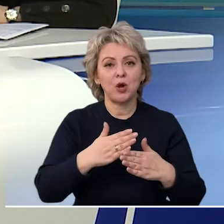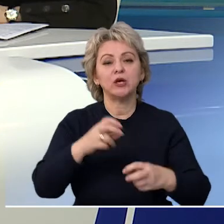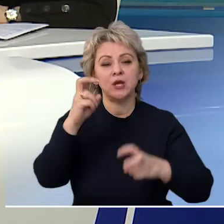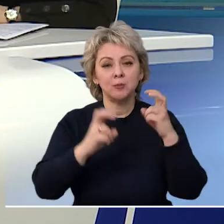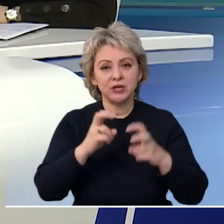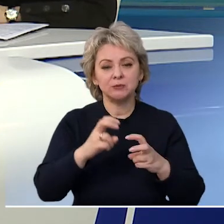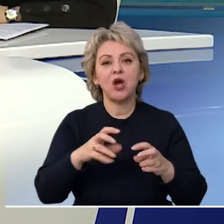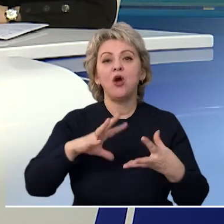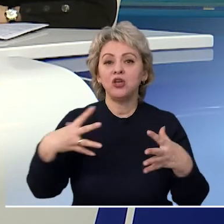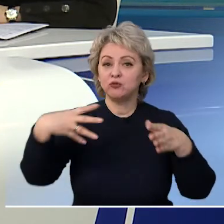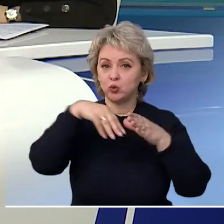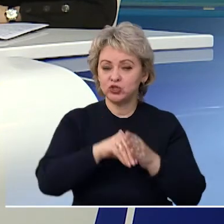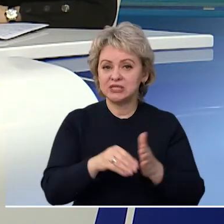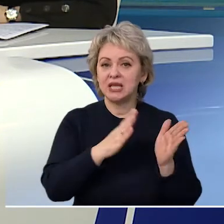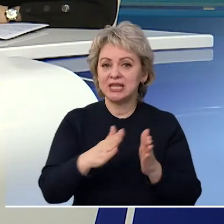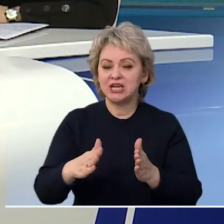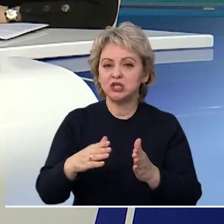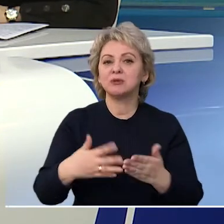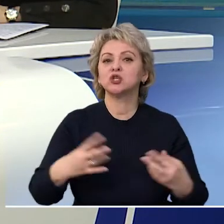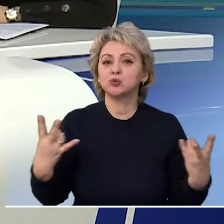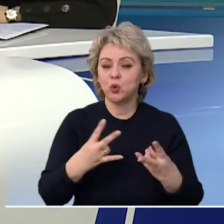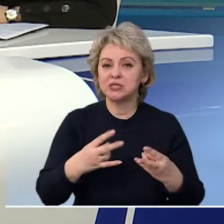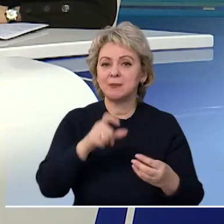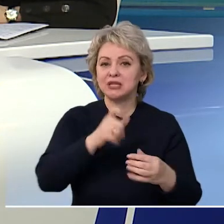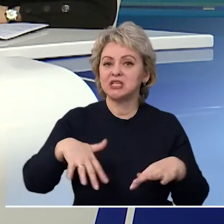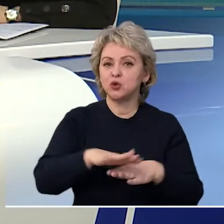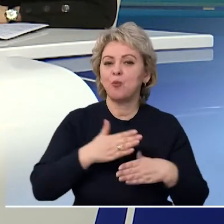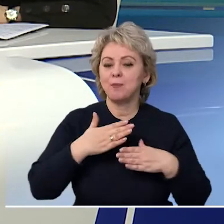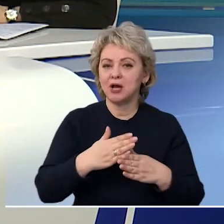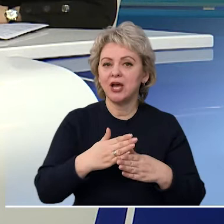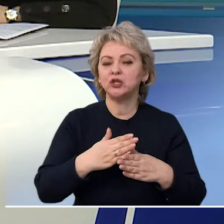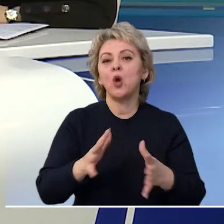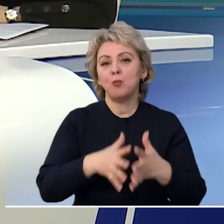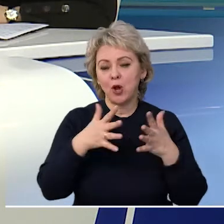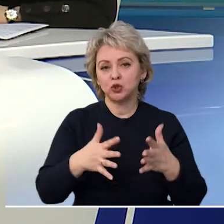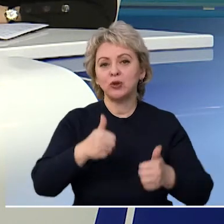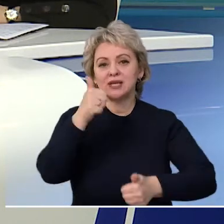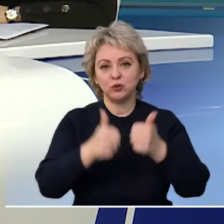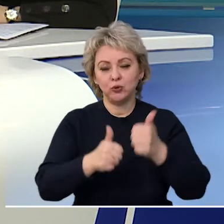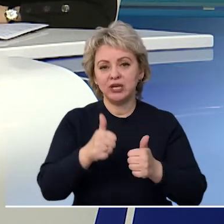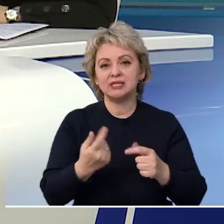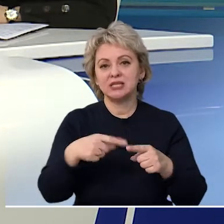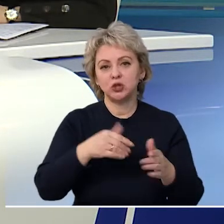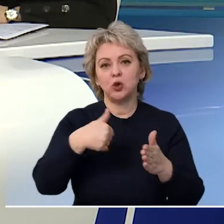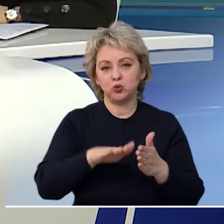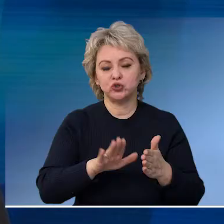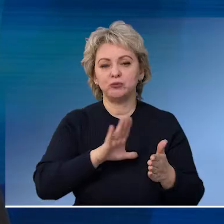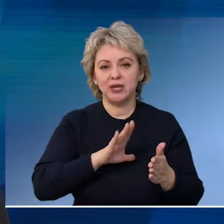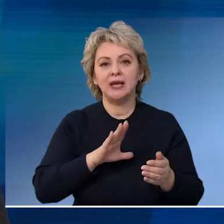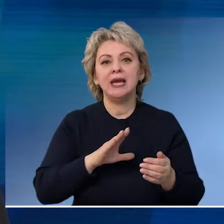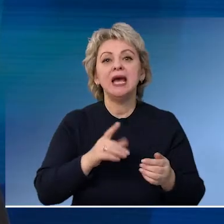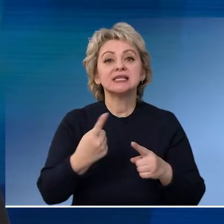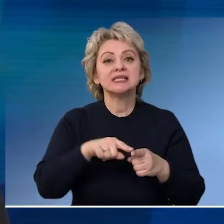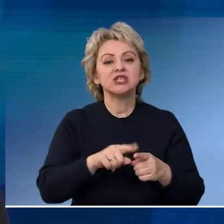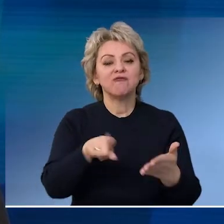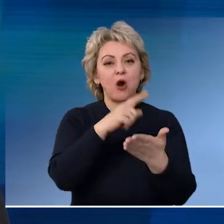стимулируют предприятия, в том числе наряду со спросом населения, стимулируют, конечно, идти в ногу со временем и быть лучшими.